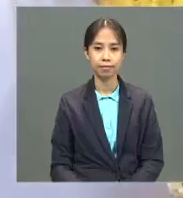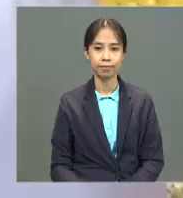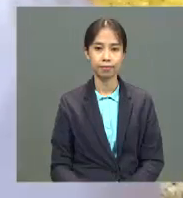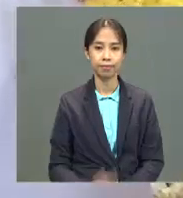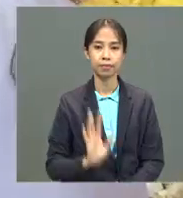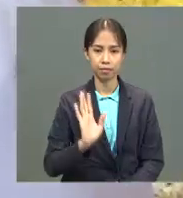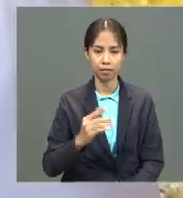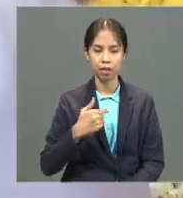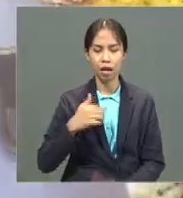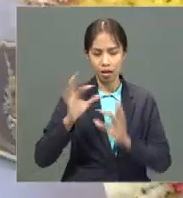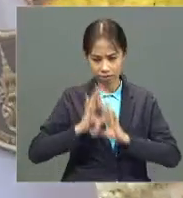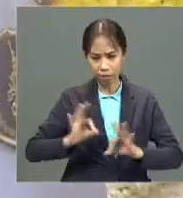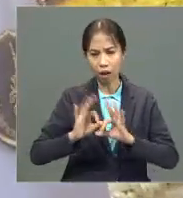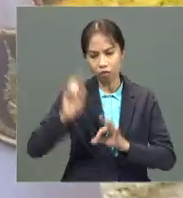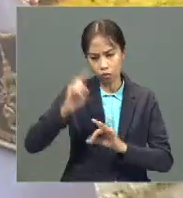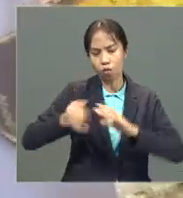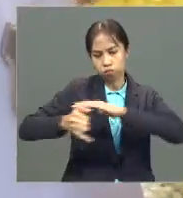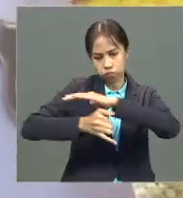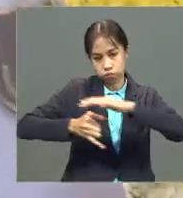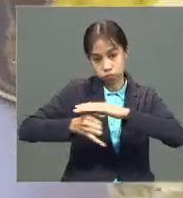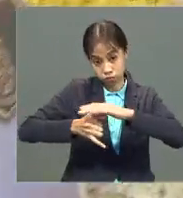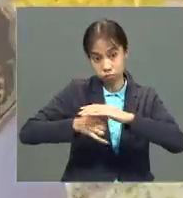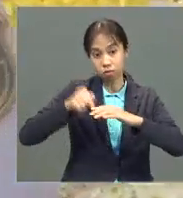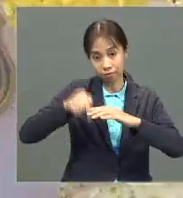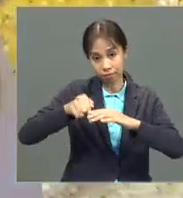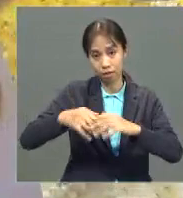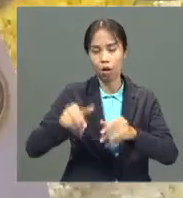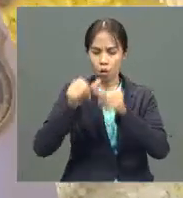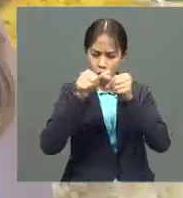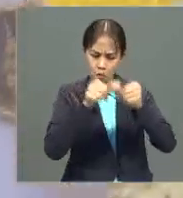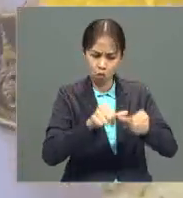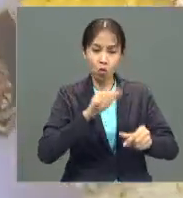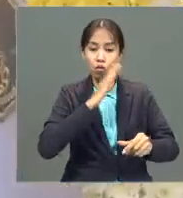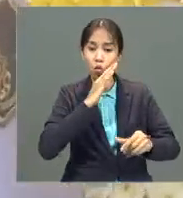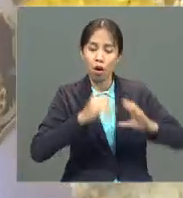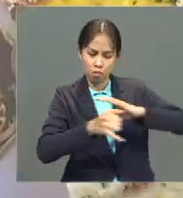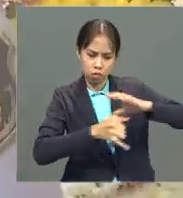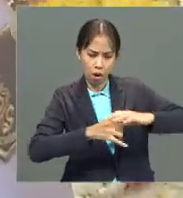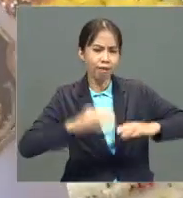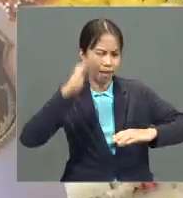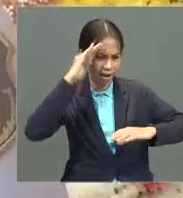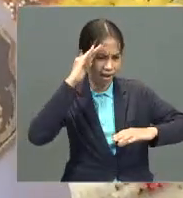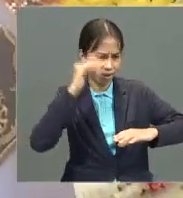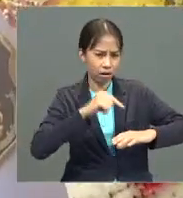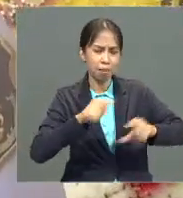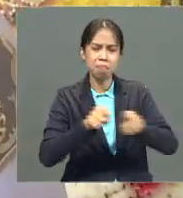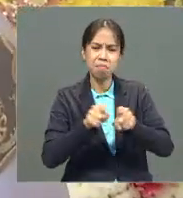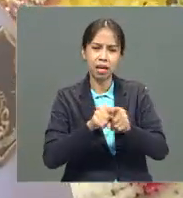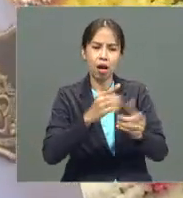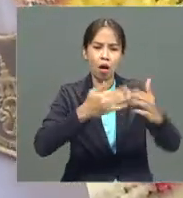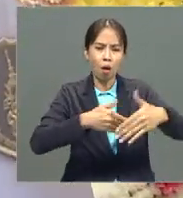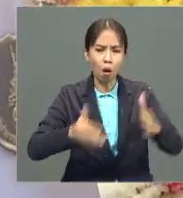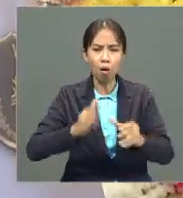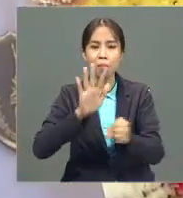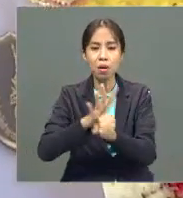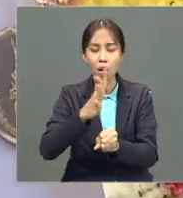ก็ต้องควอรันทีนก่อนนะคือการไปควอรันทีนที่ค่ายทหารเนี่ยเราอาจจะฟาซิลิตี้ไม่พอเราไม่ได้แบ่งห้องไว้แล้วให้จะไปอยู่โรงทหารนะครับ